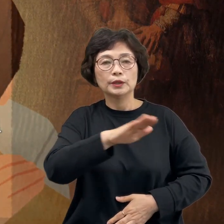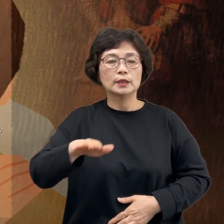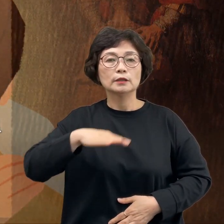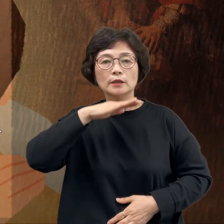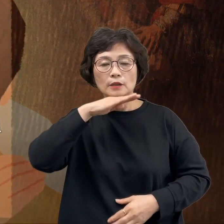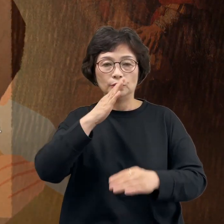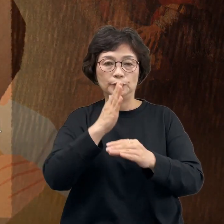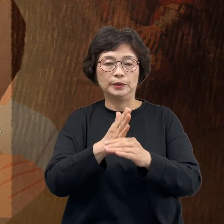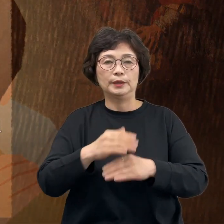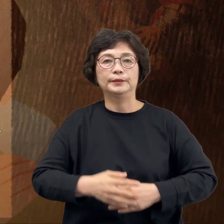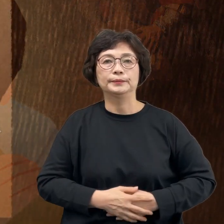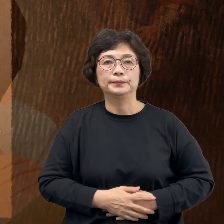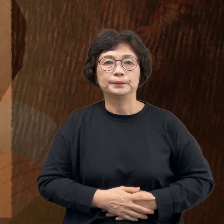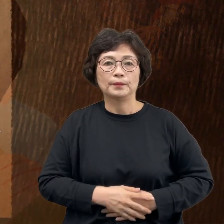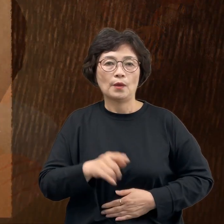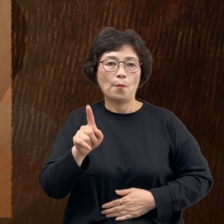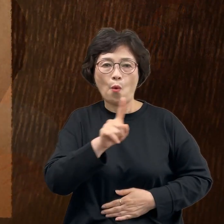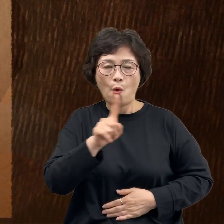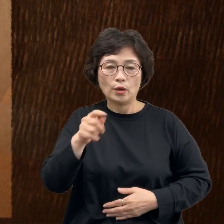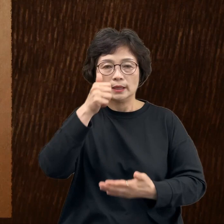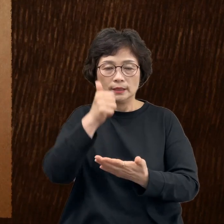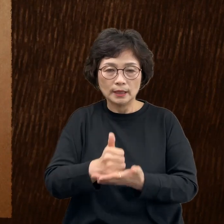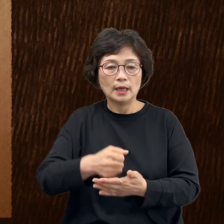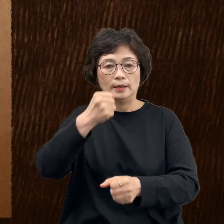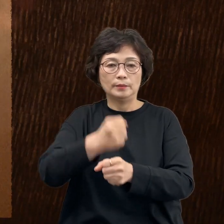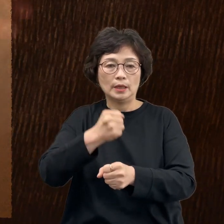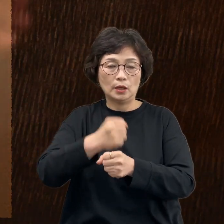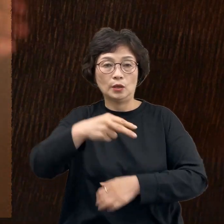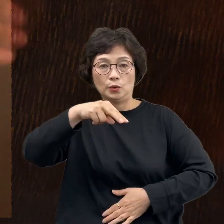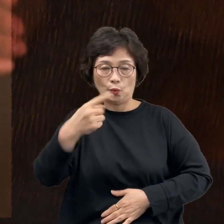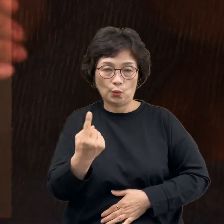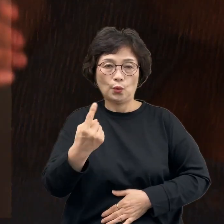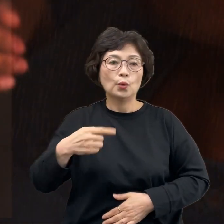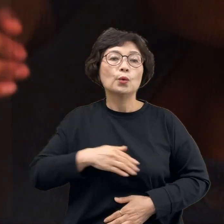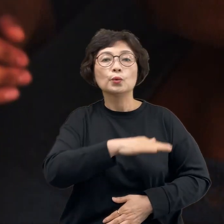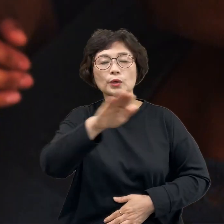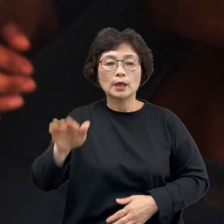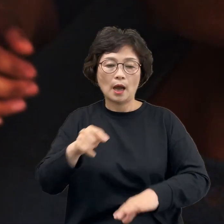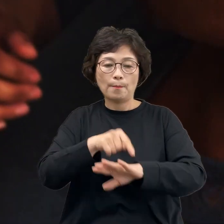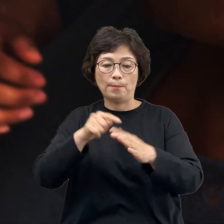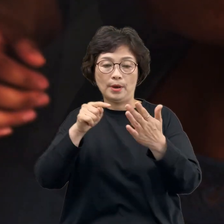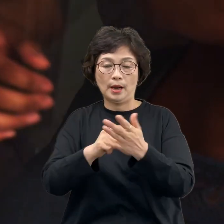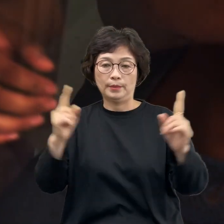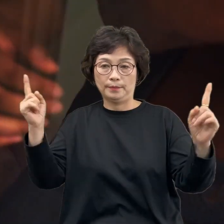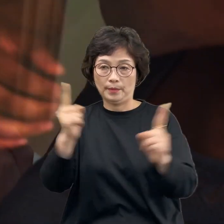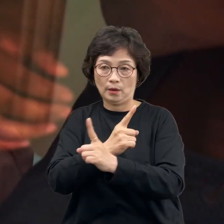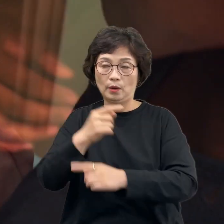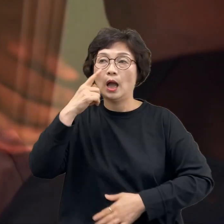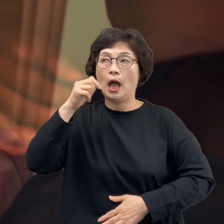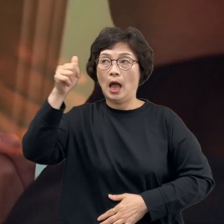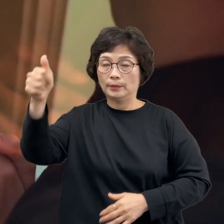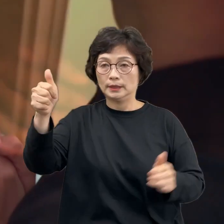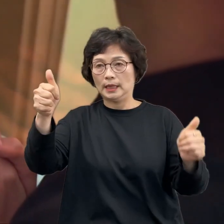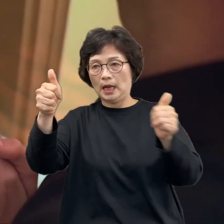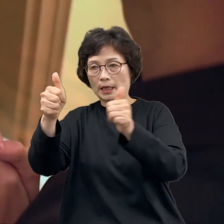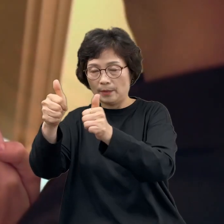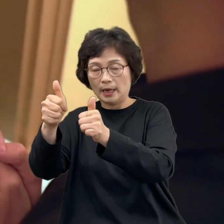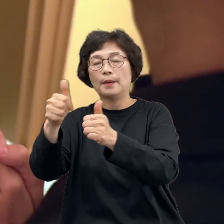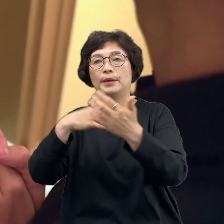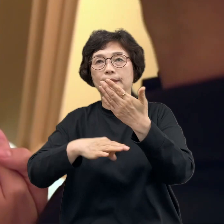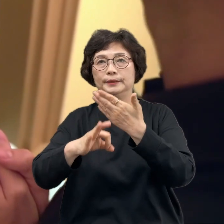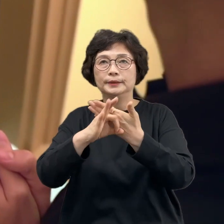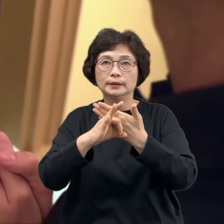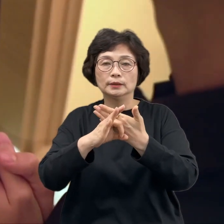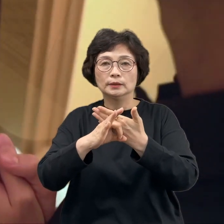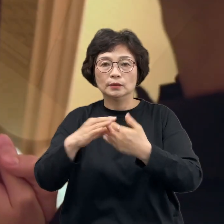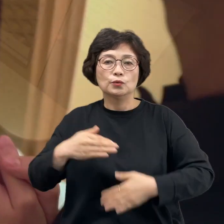계십니다. 그 어떤 죄를 지었다 하더라도 우리가 마음을 돌려 아버지께 다시 가기만 한다면